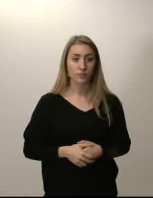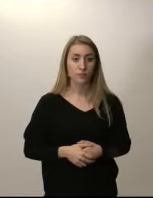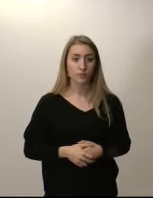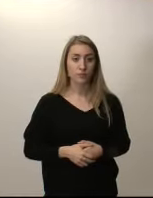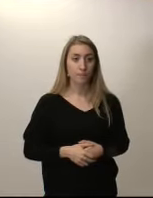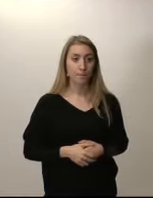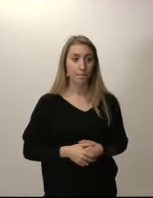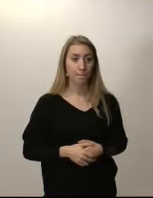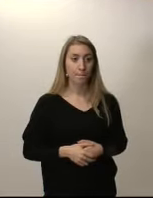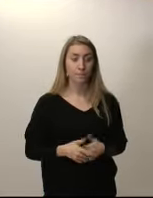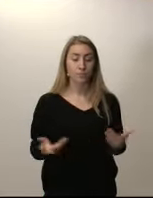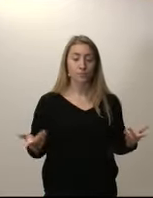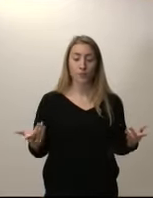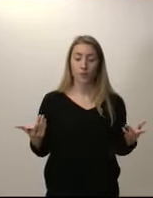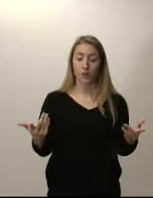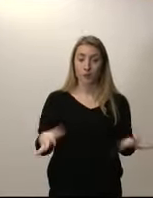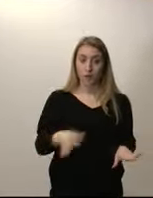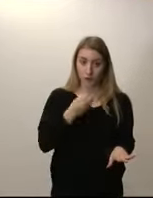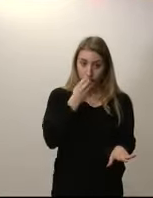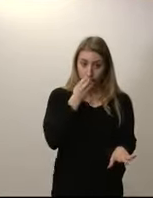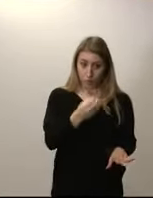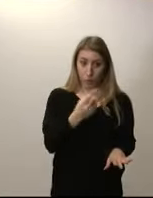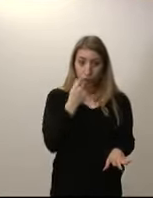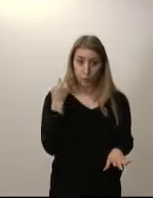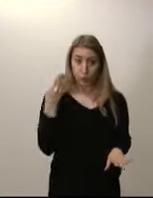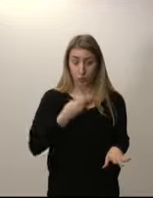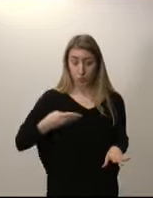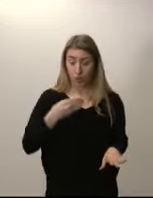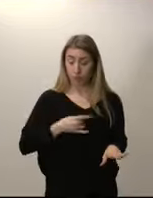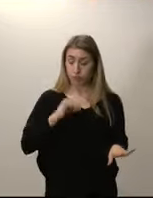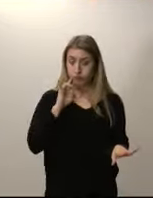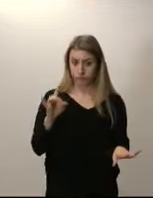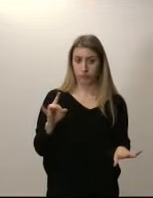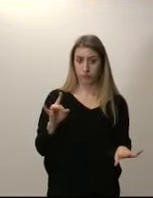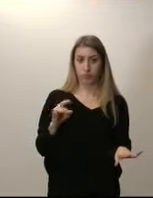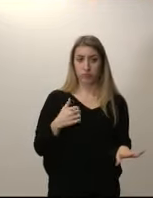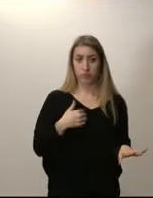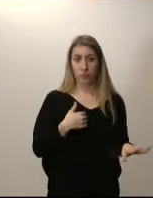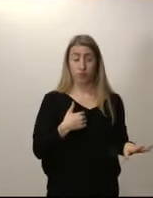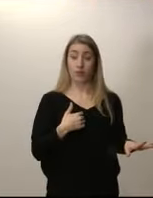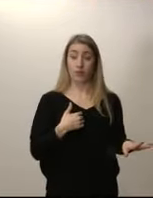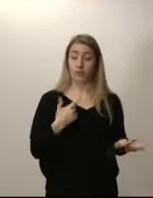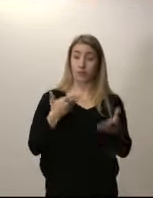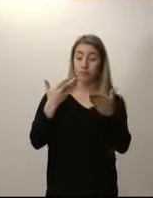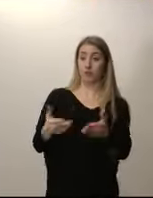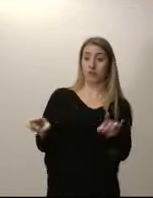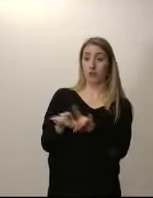Si. Bon, Monsieur Merz, franchement, j'ai cru entendre le président Hollande.